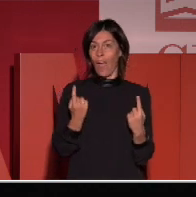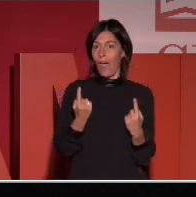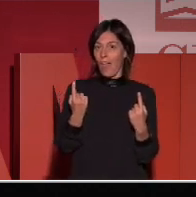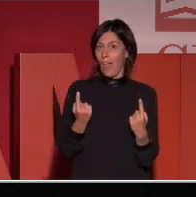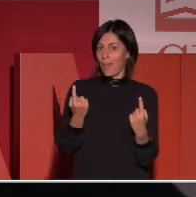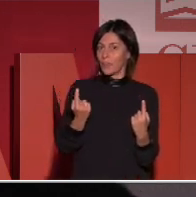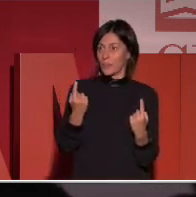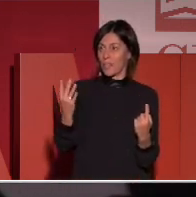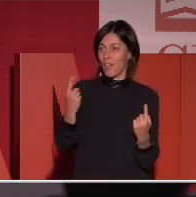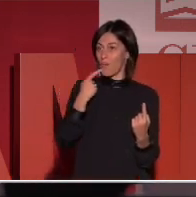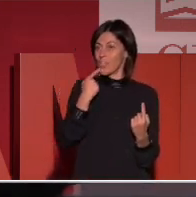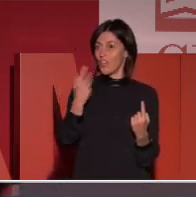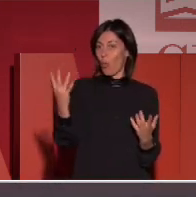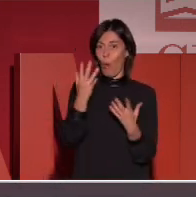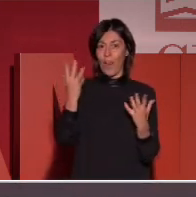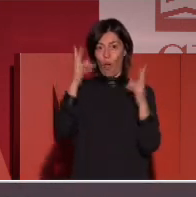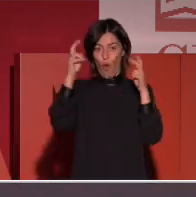tipo sull'accento